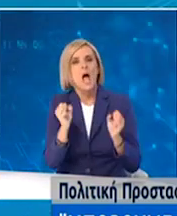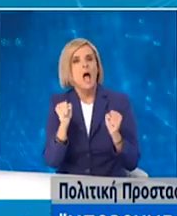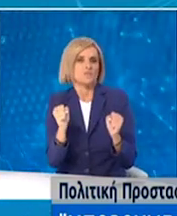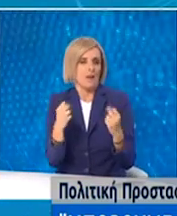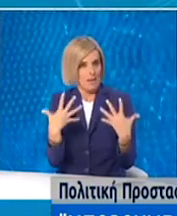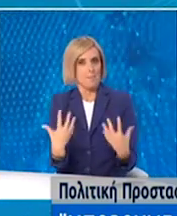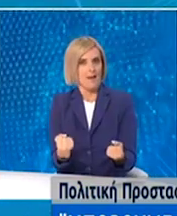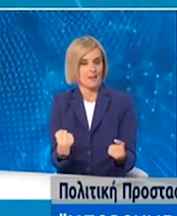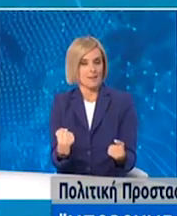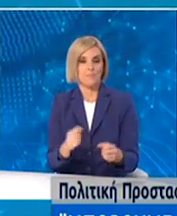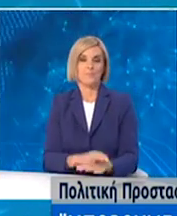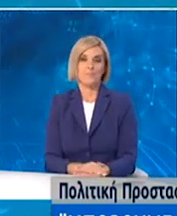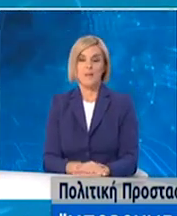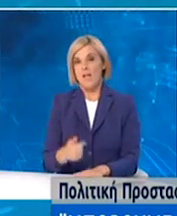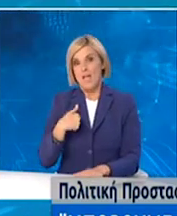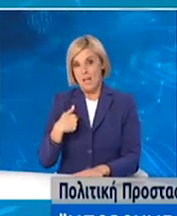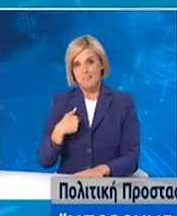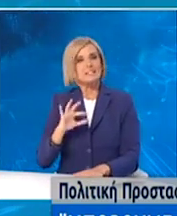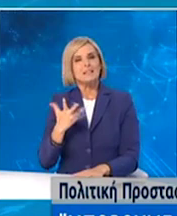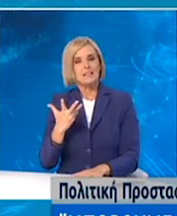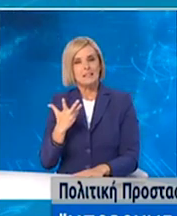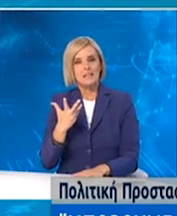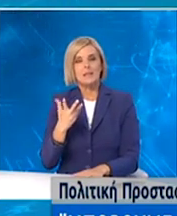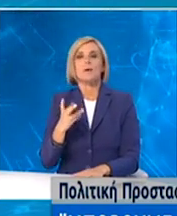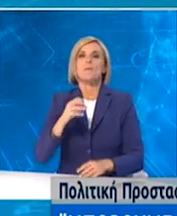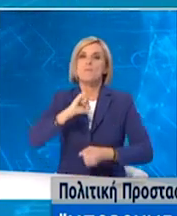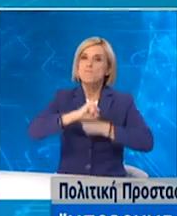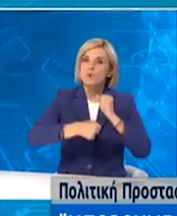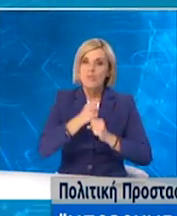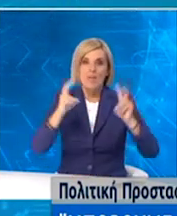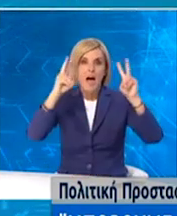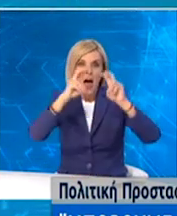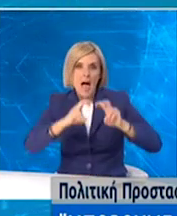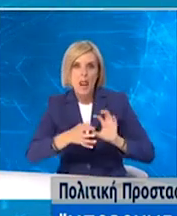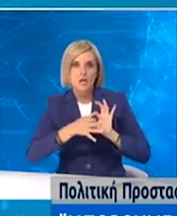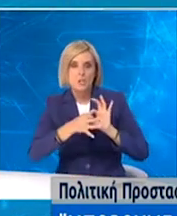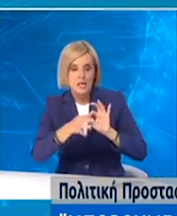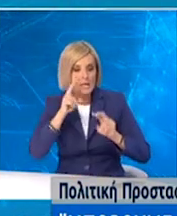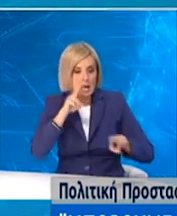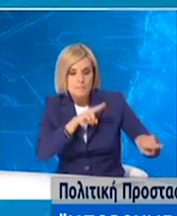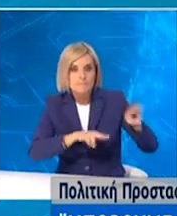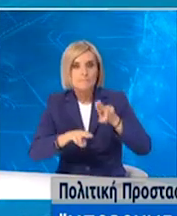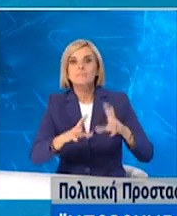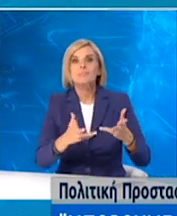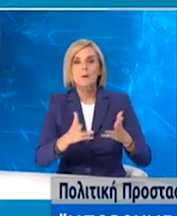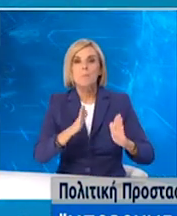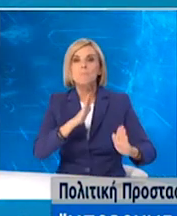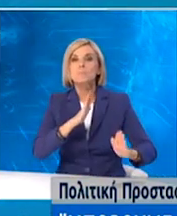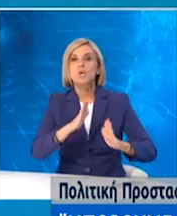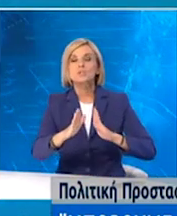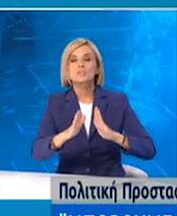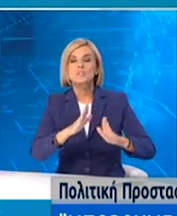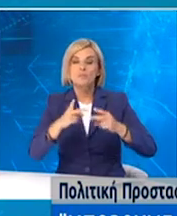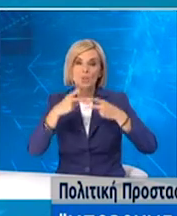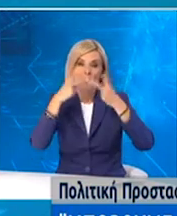ασφαλείς. Ένας από τους λόγους που εντείνουμε τους ελέγχους είναι ακριβώς γιατί θέλουμε να προασπίσουμε το δικαίωμα αυτών των παιδιών κάτω